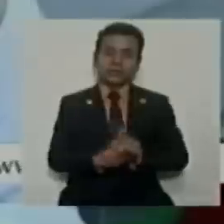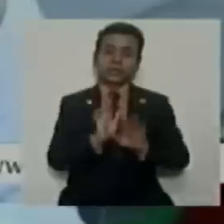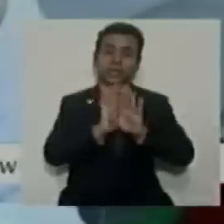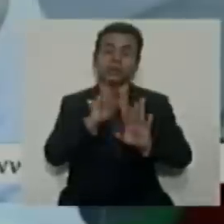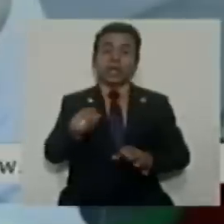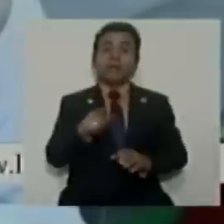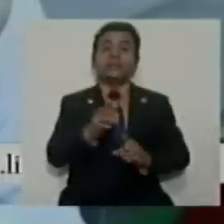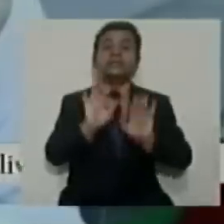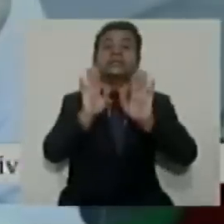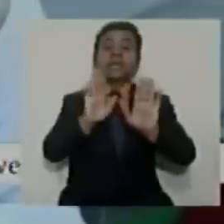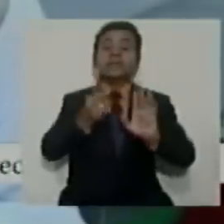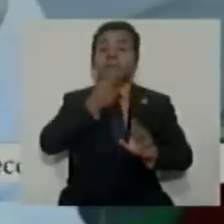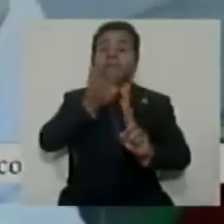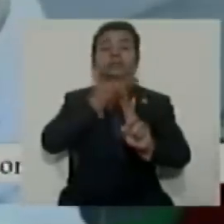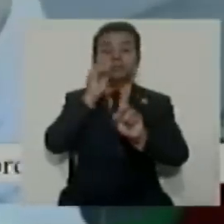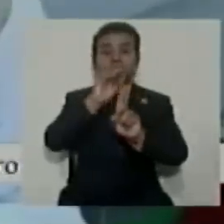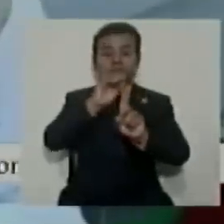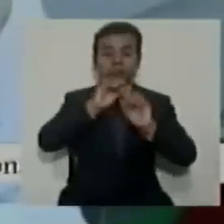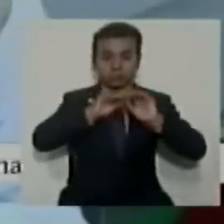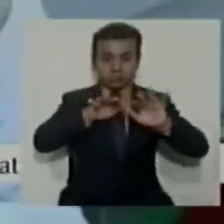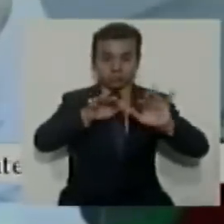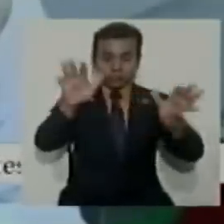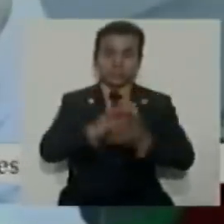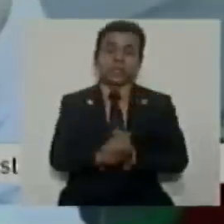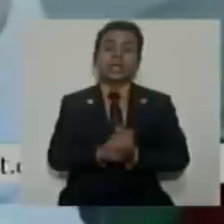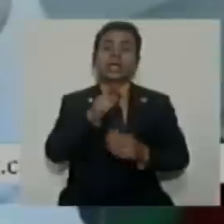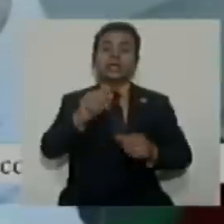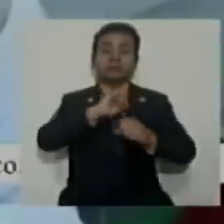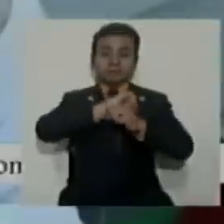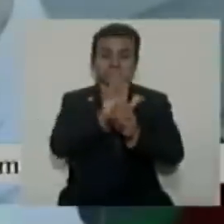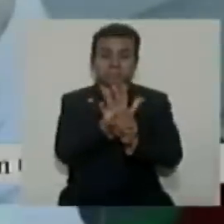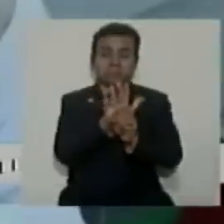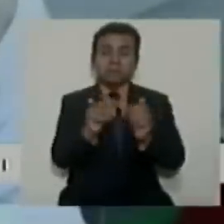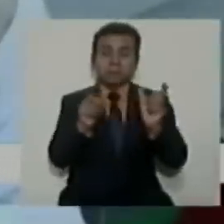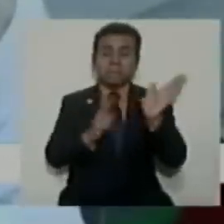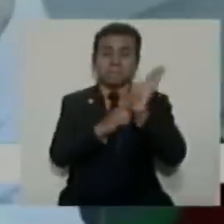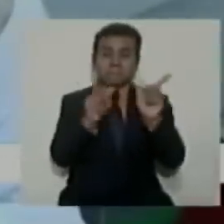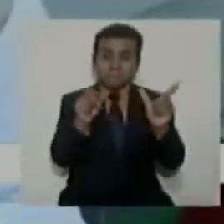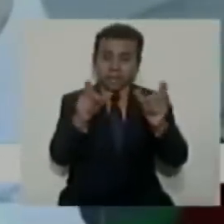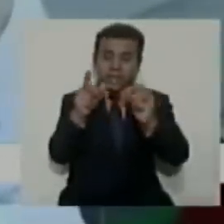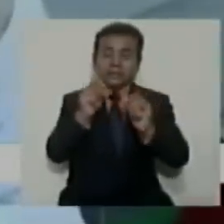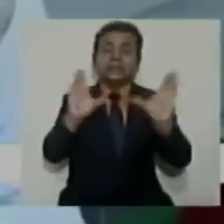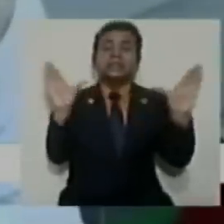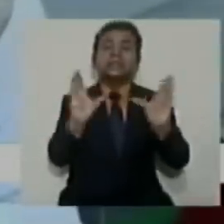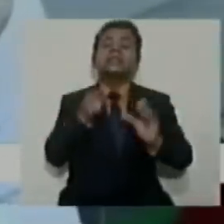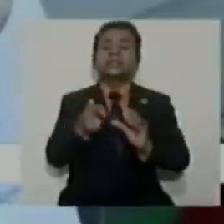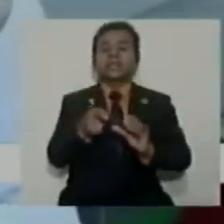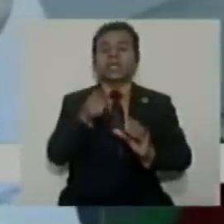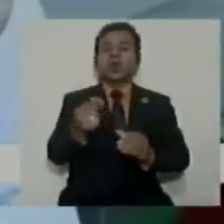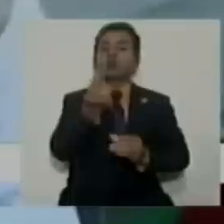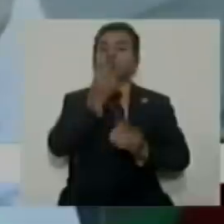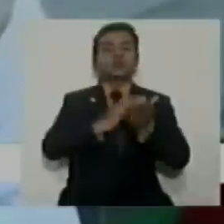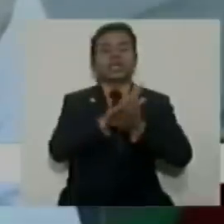প্রস্তুতের কার্যক্রম চলছে। বসুন্ধরা কনভেনশন 2000 বেড প্রায় প্রস্তুত হয়ে